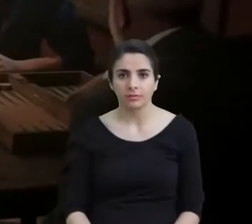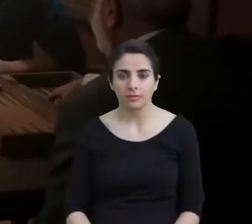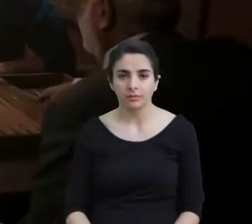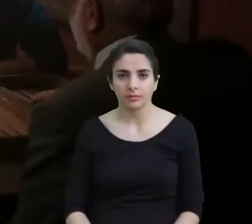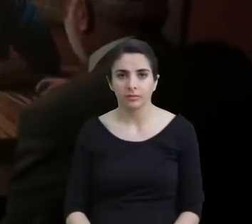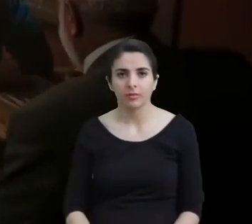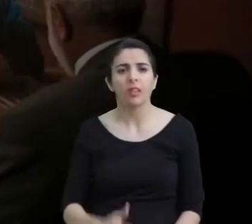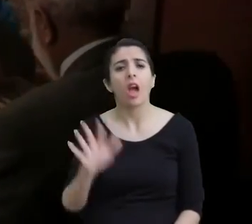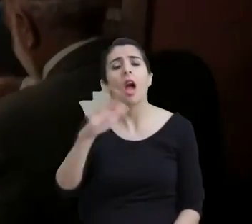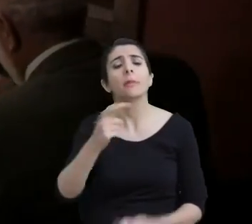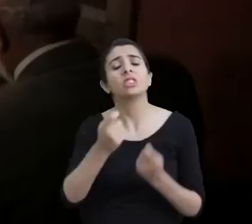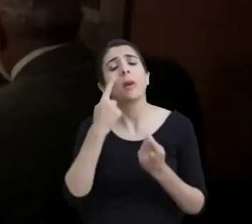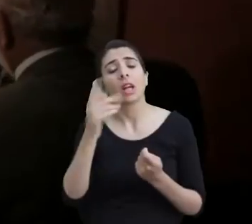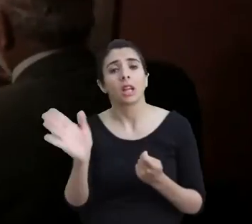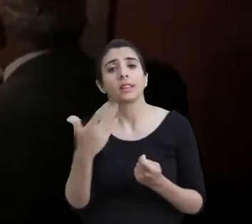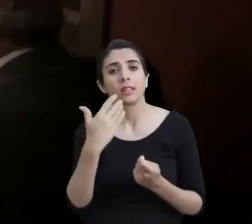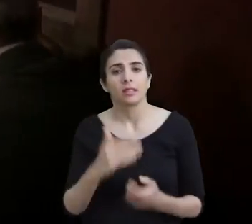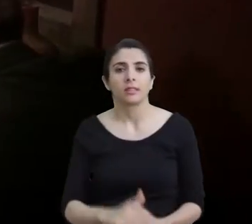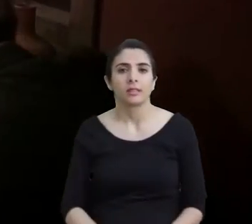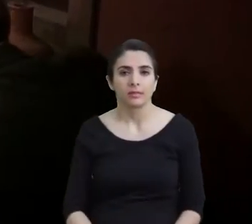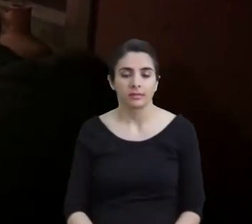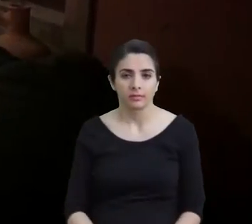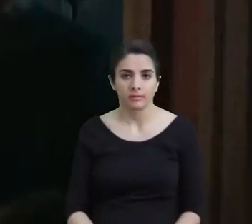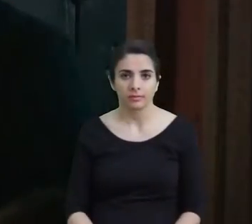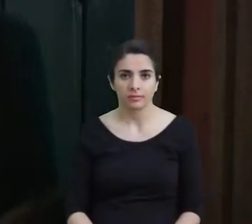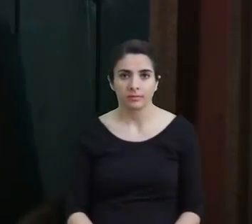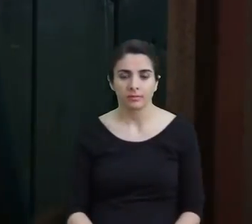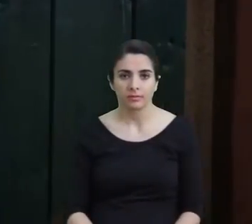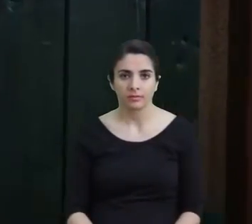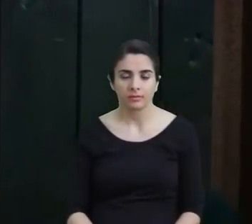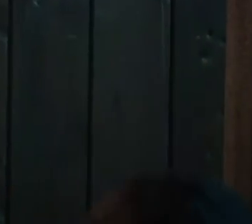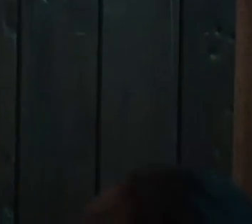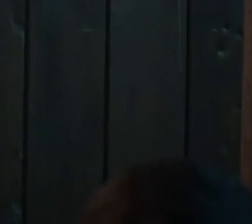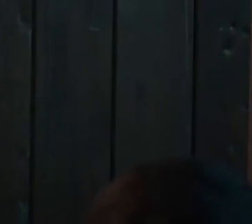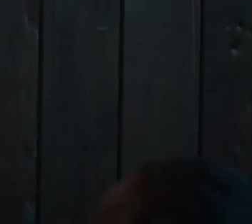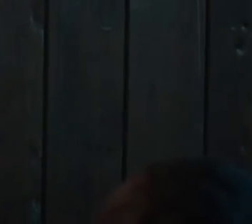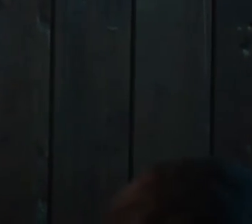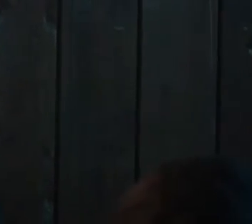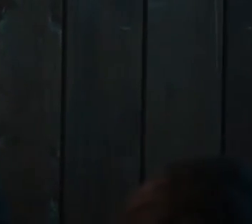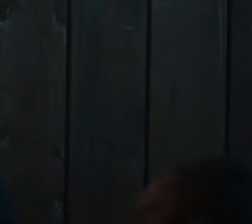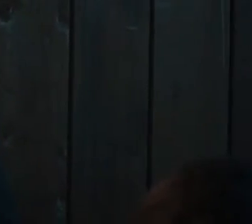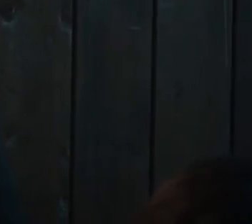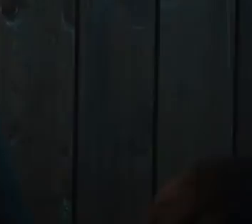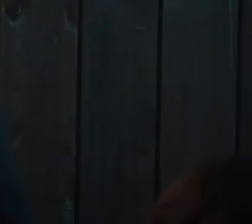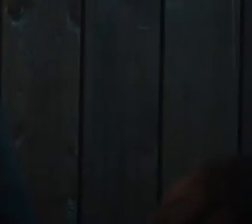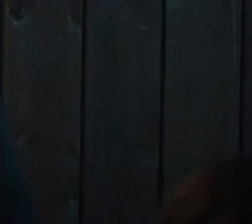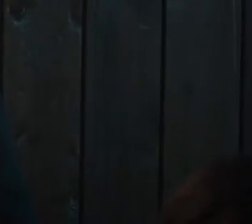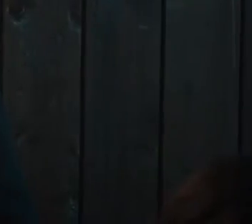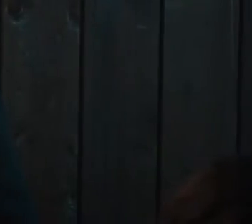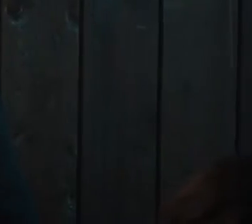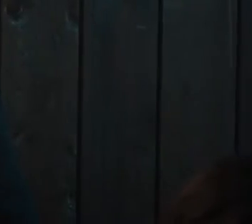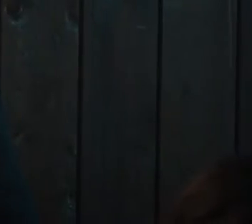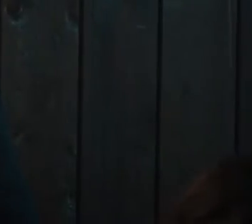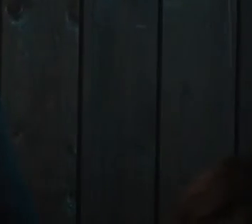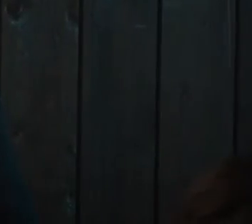attı. Bakın işinize. Cemil girdi mekana. Önce dışarı atılana baktı, sonra gözlerini içeride gezdirdi.